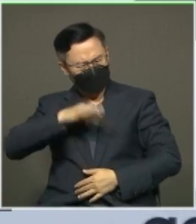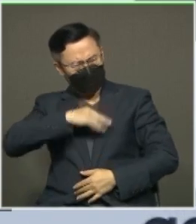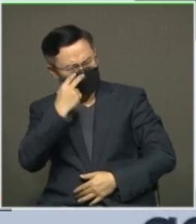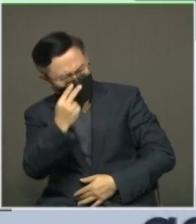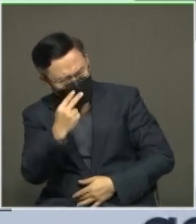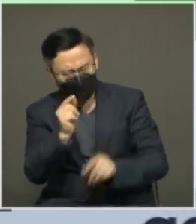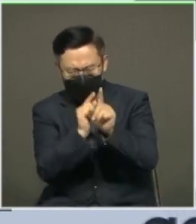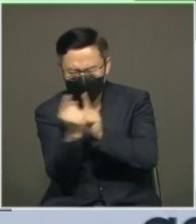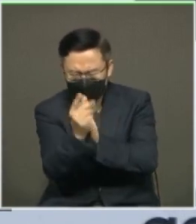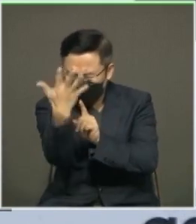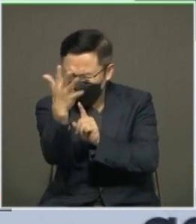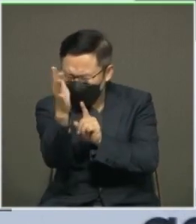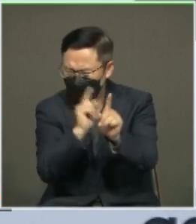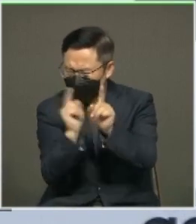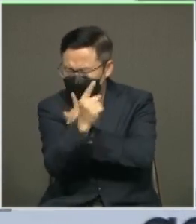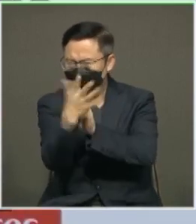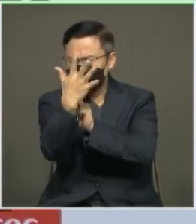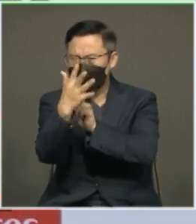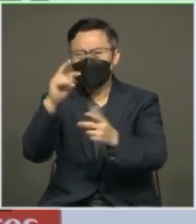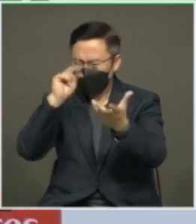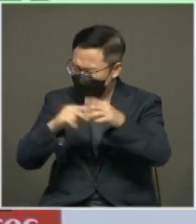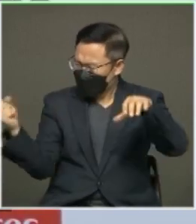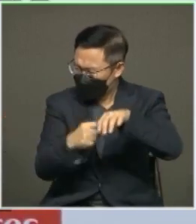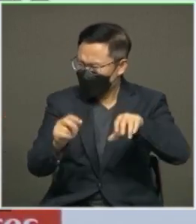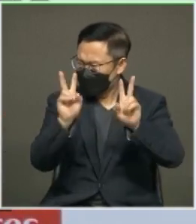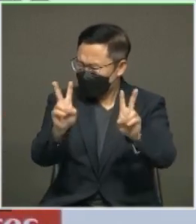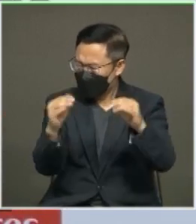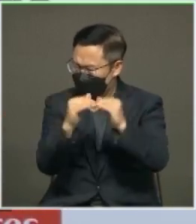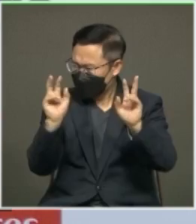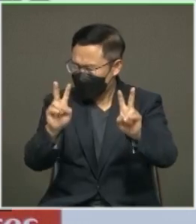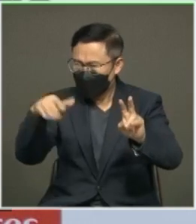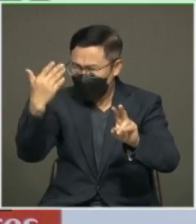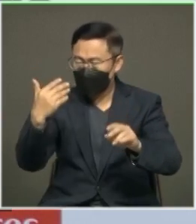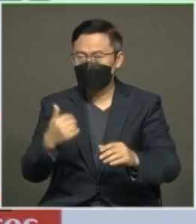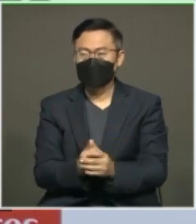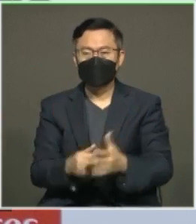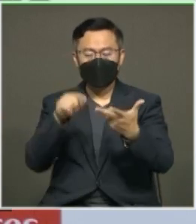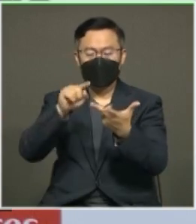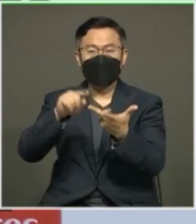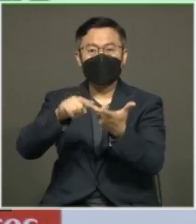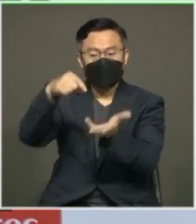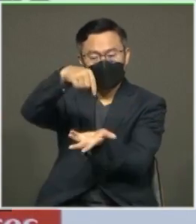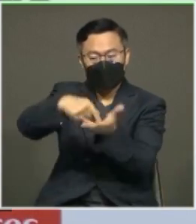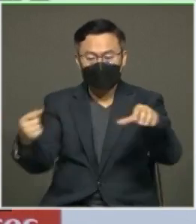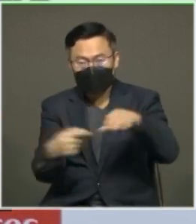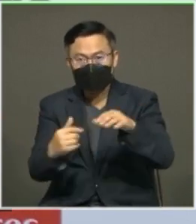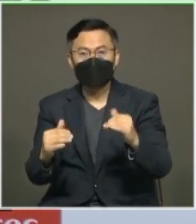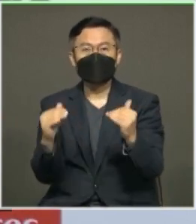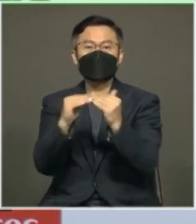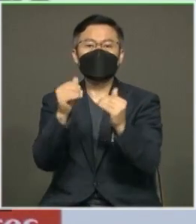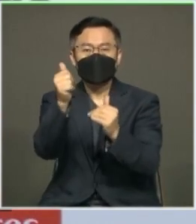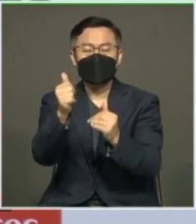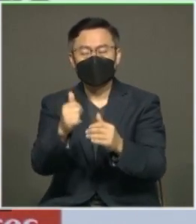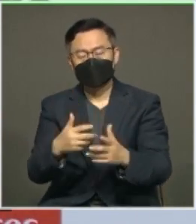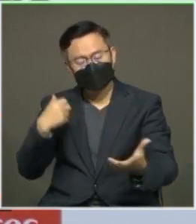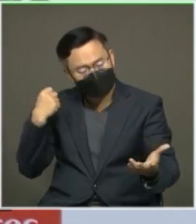งขันเนี่ยน่าผิดหวังถ้าเกิดว่าไม่พลาดจุดโทษก็คงจะช่วยได้เยอะเพราะนั่นจะเป็นลูกที่ตีเสมอ